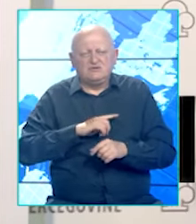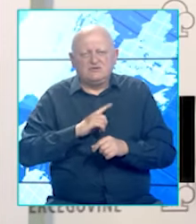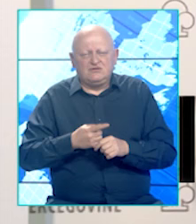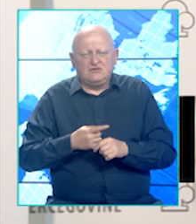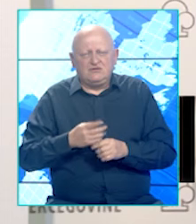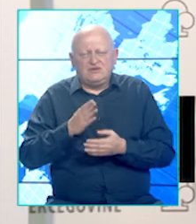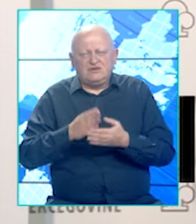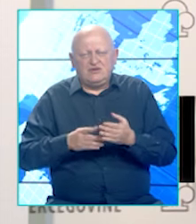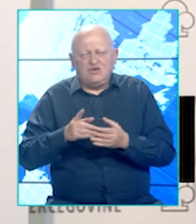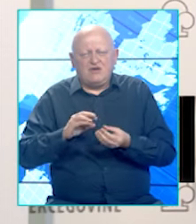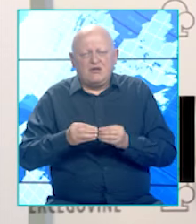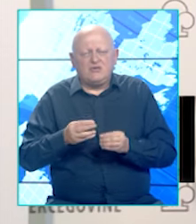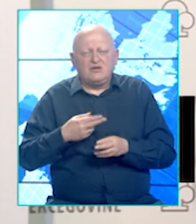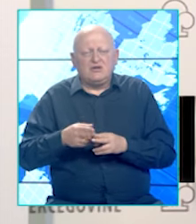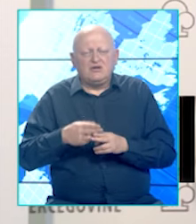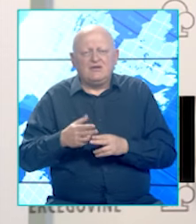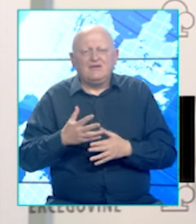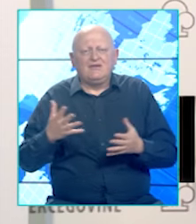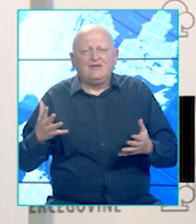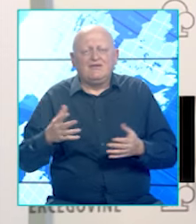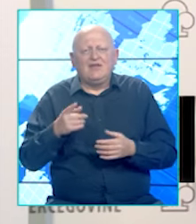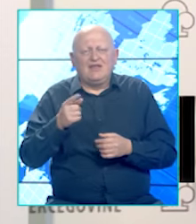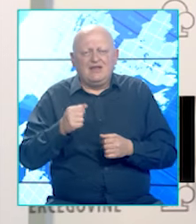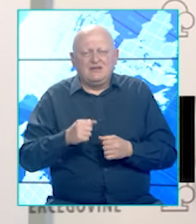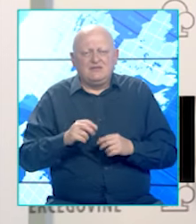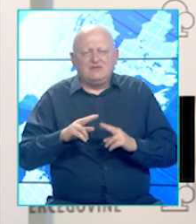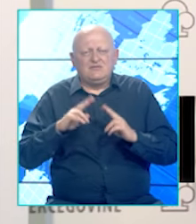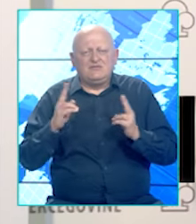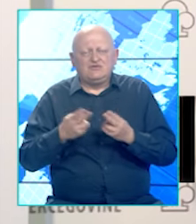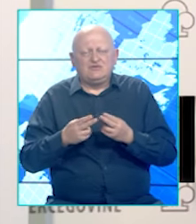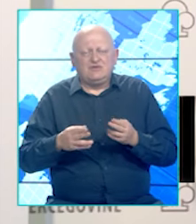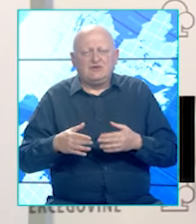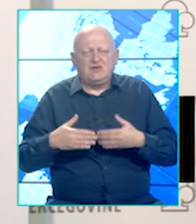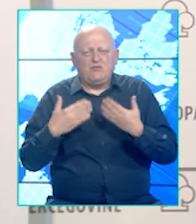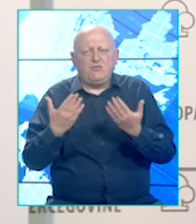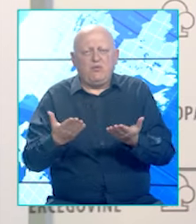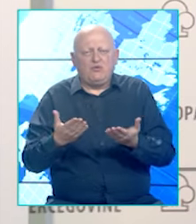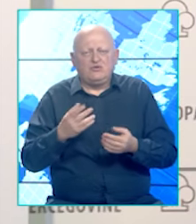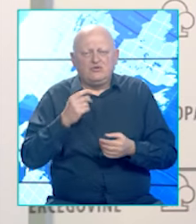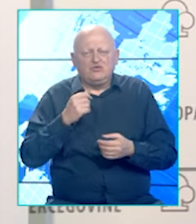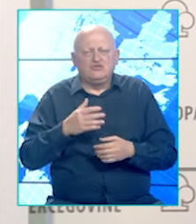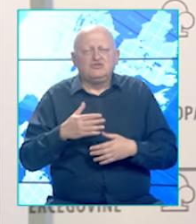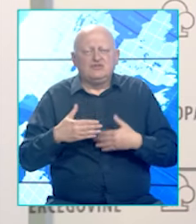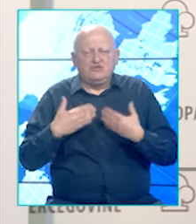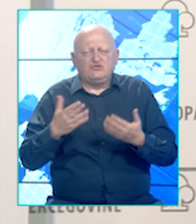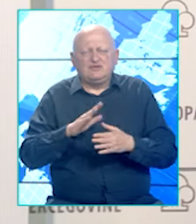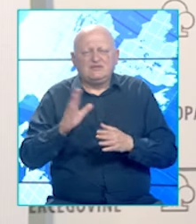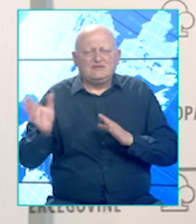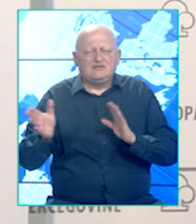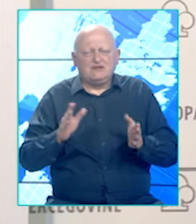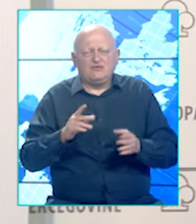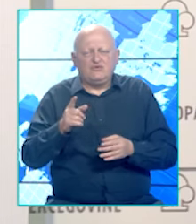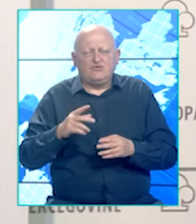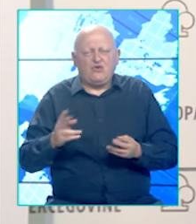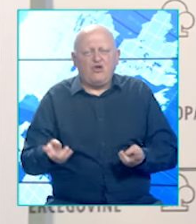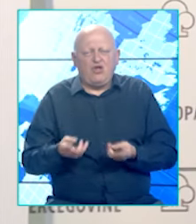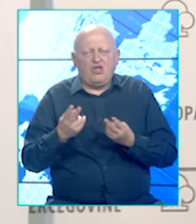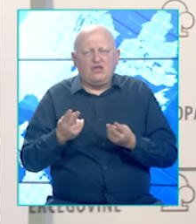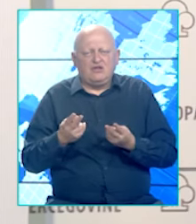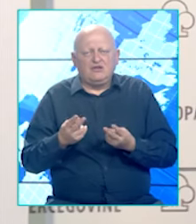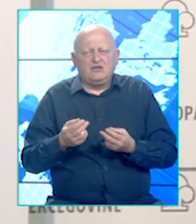da dio ovog problema riješe, a zaista je velika i ta međunarodna ponuda, ajmo tako reći, ljudi se zaista nude sa svih strana da nam u tome